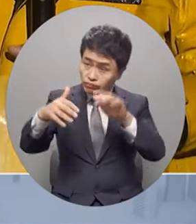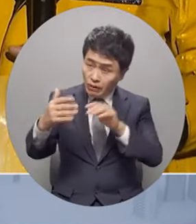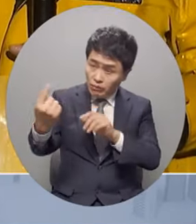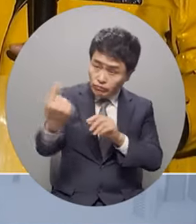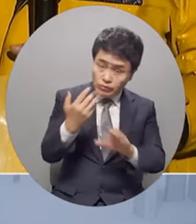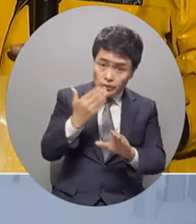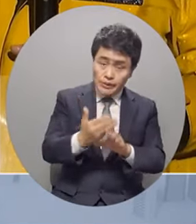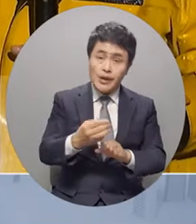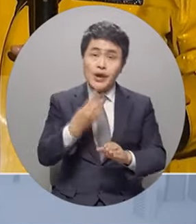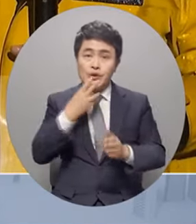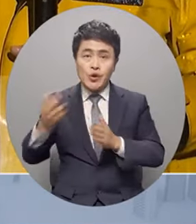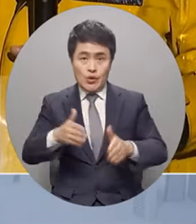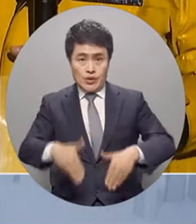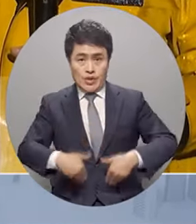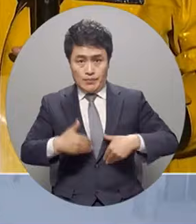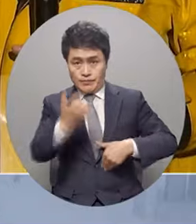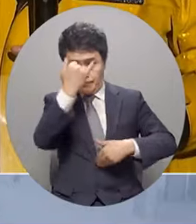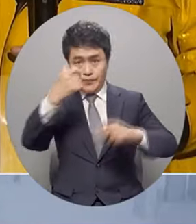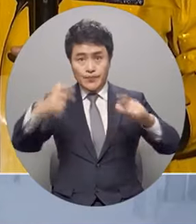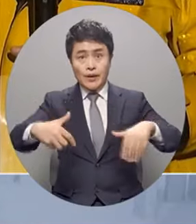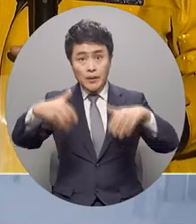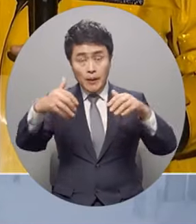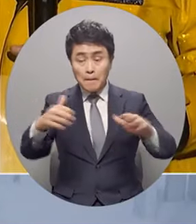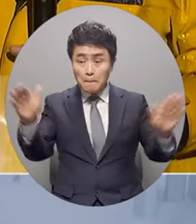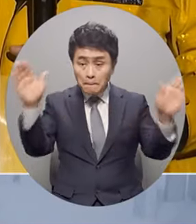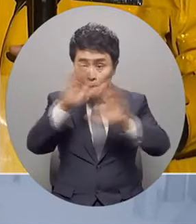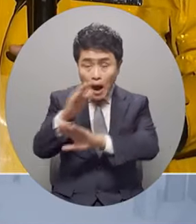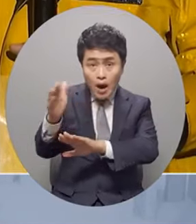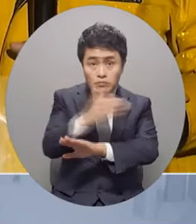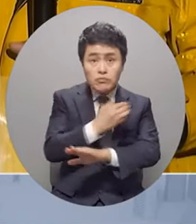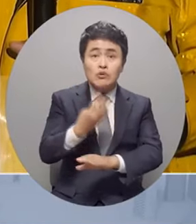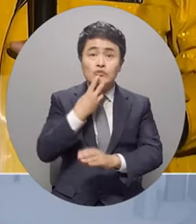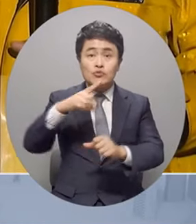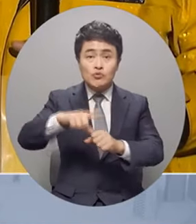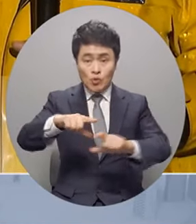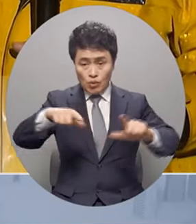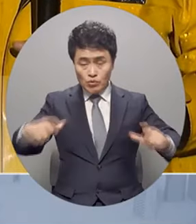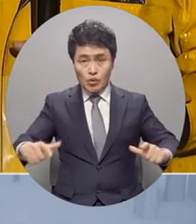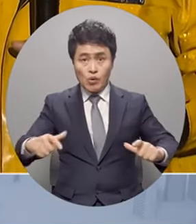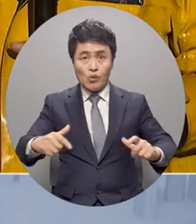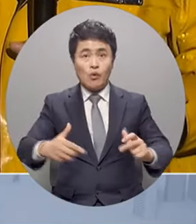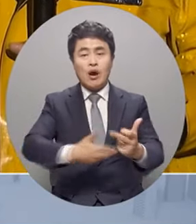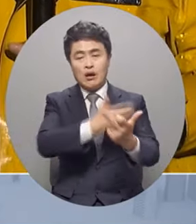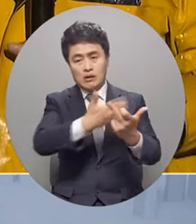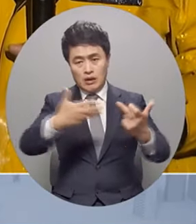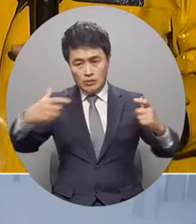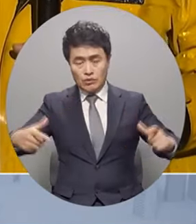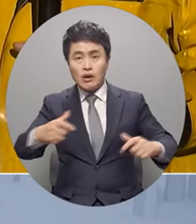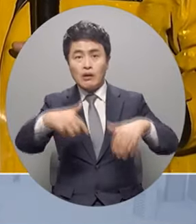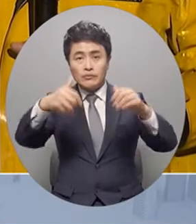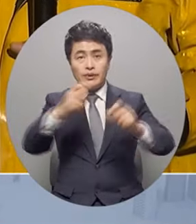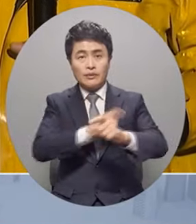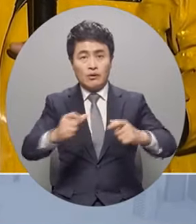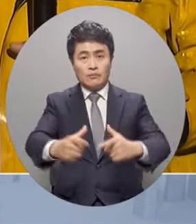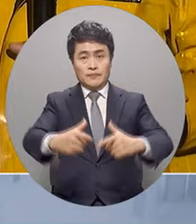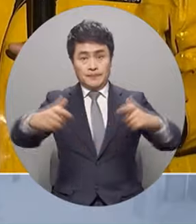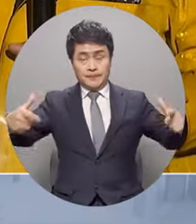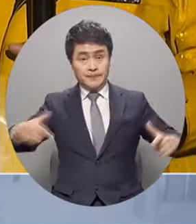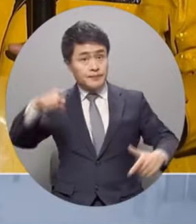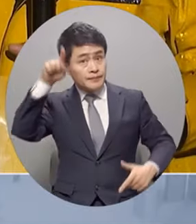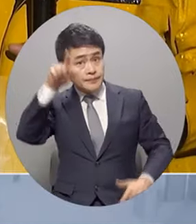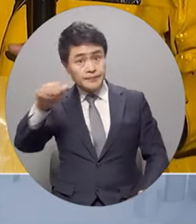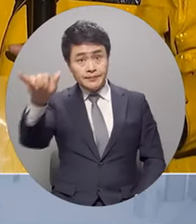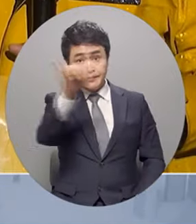경기 남부와 충청권에 비가 내리고 밤부터 수도권 전체와 강원도까지 비가 확대되겠습니다. 내일까지